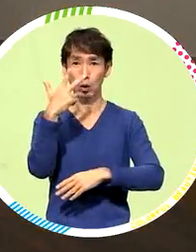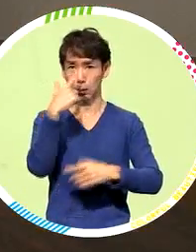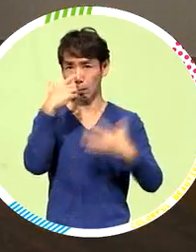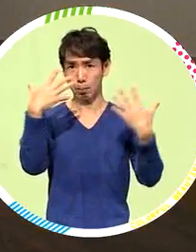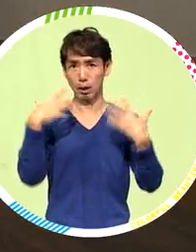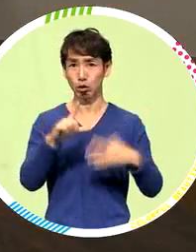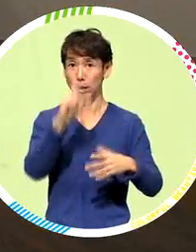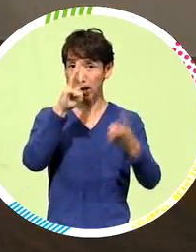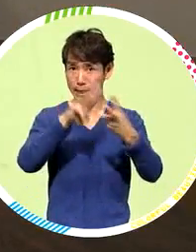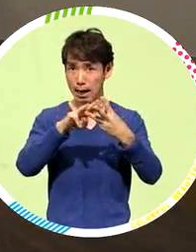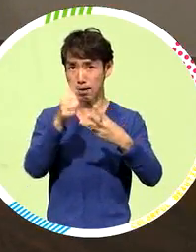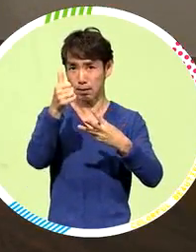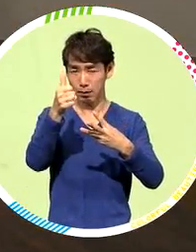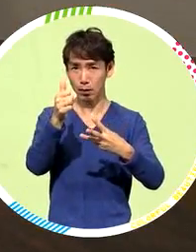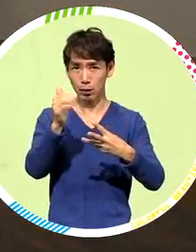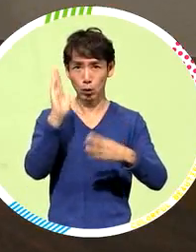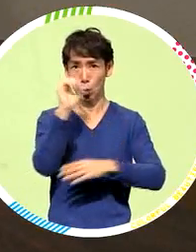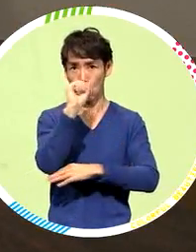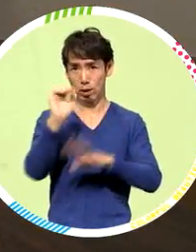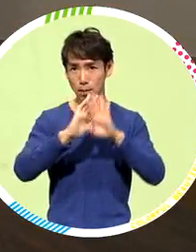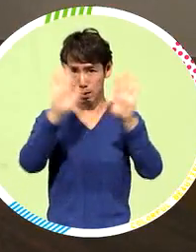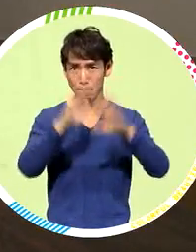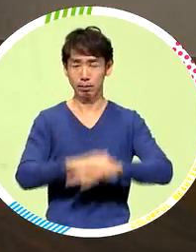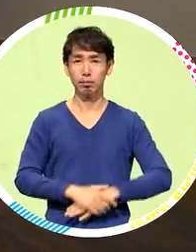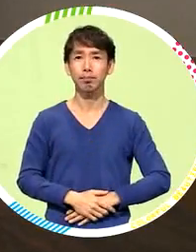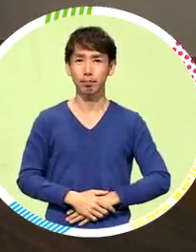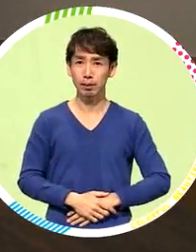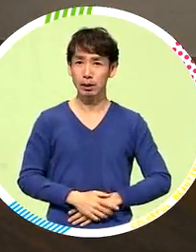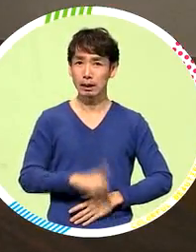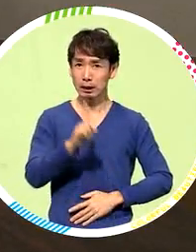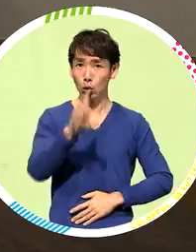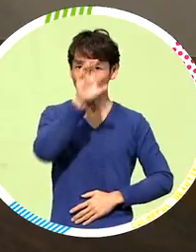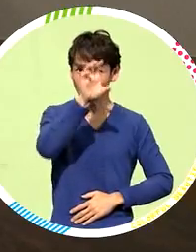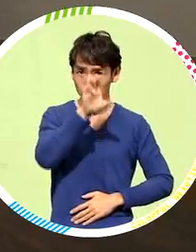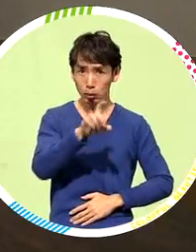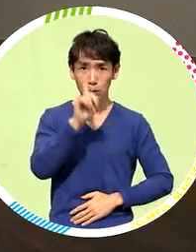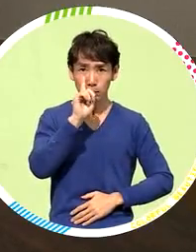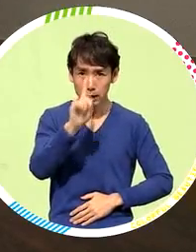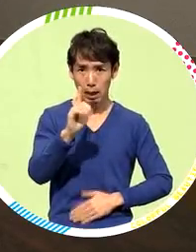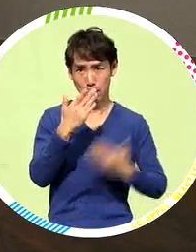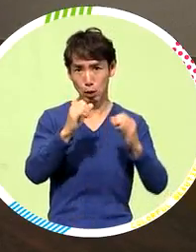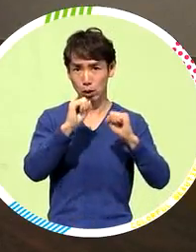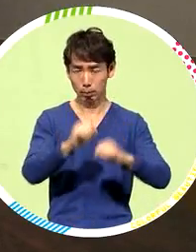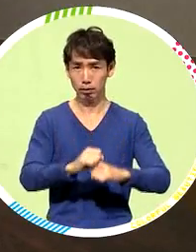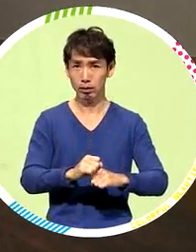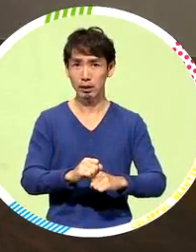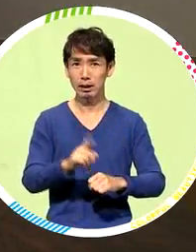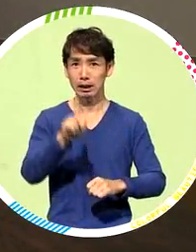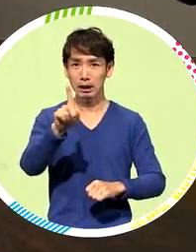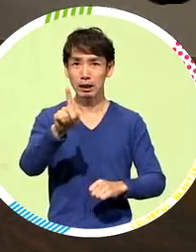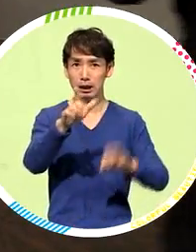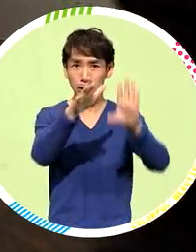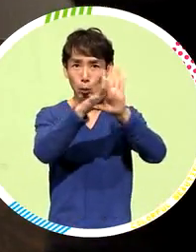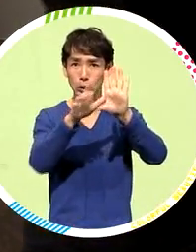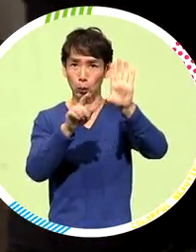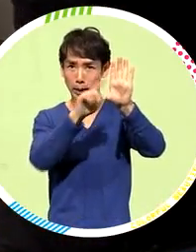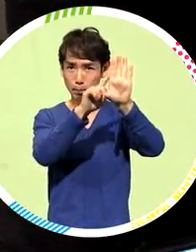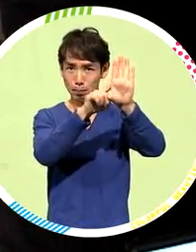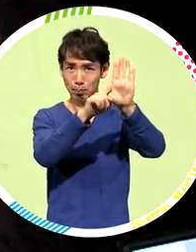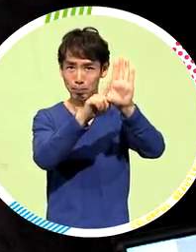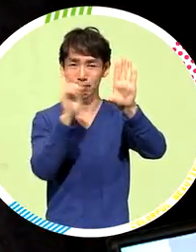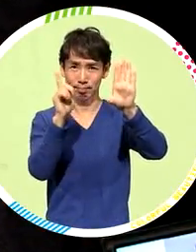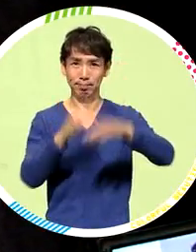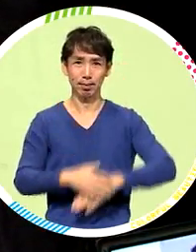ですではまず人もでずつ見て勉強していきましょうはいお願いしますまず1文字目これですねああああ